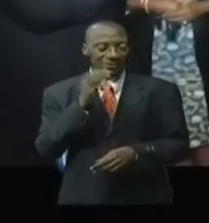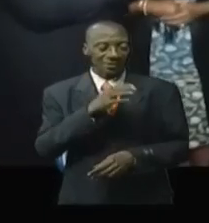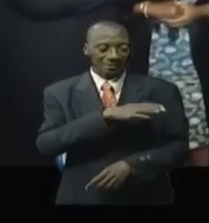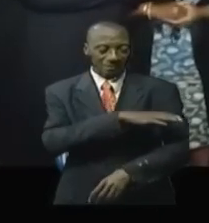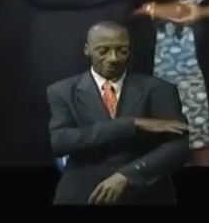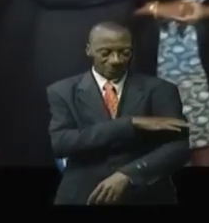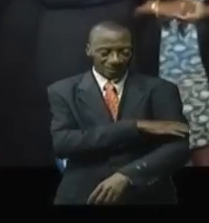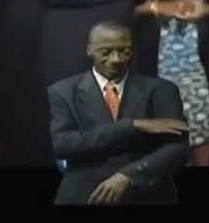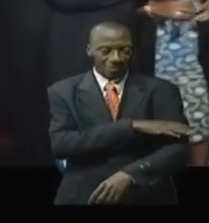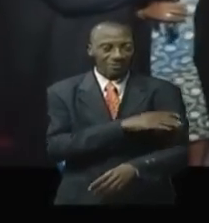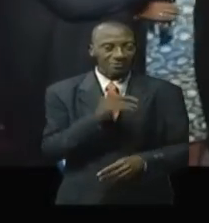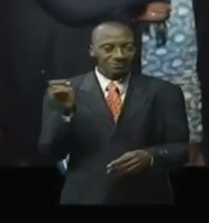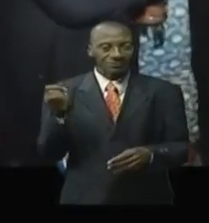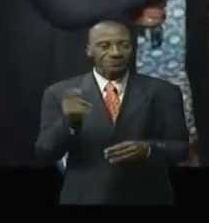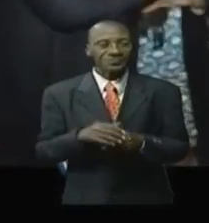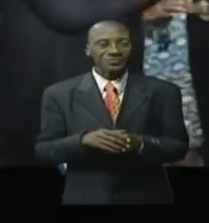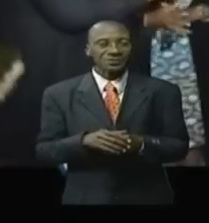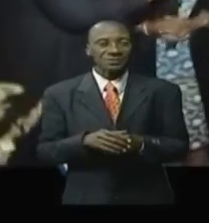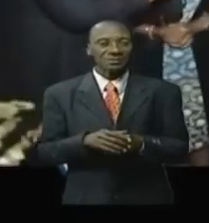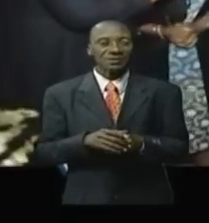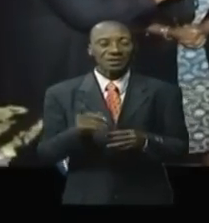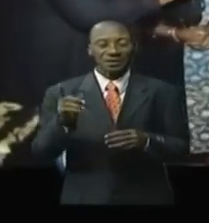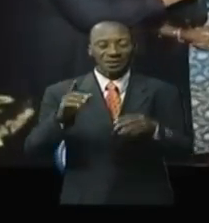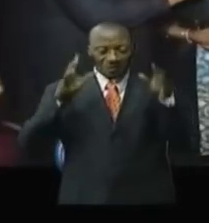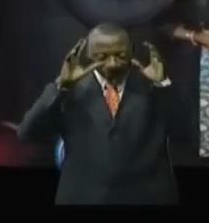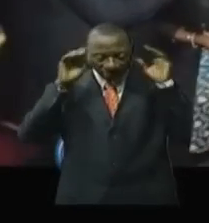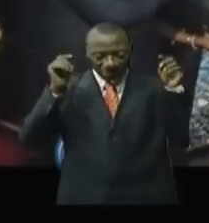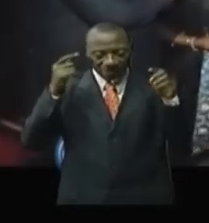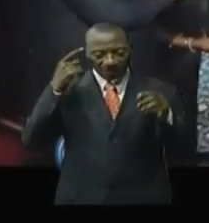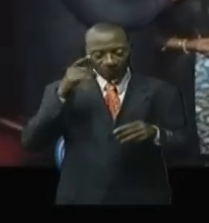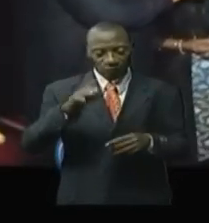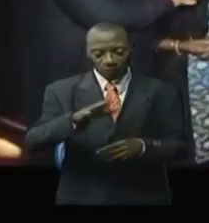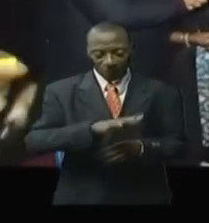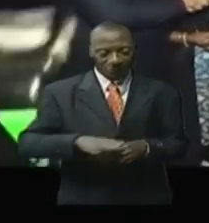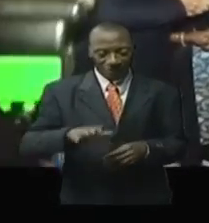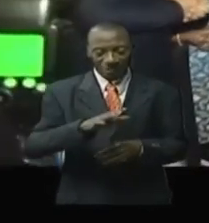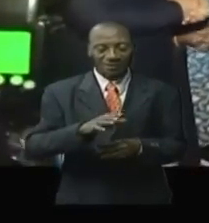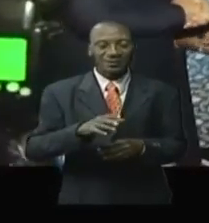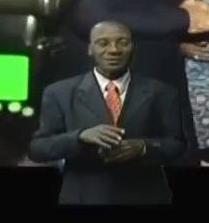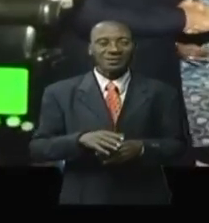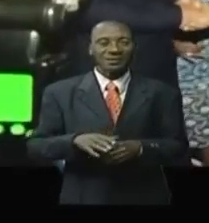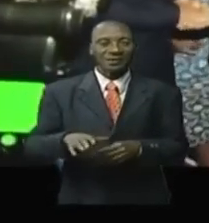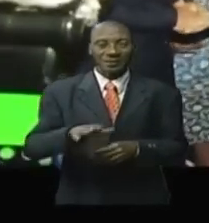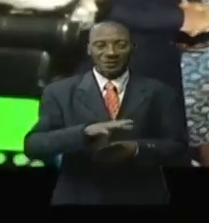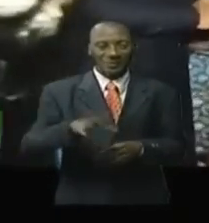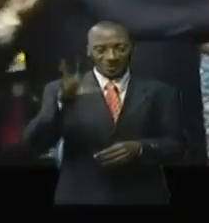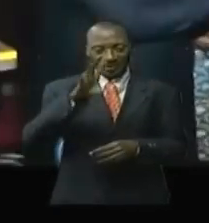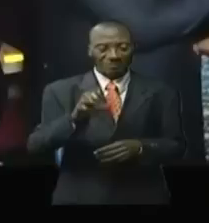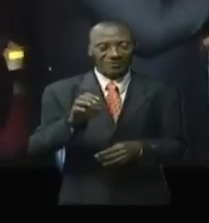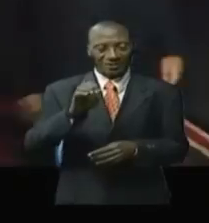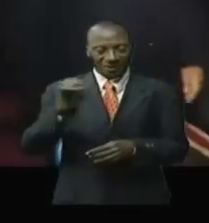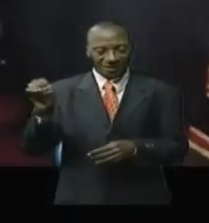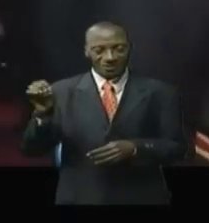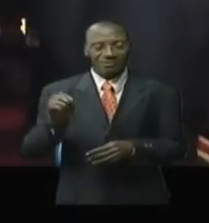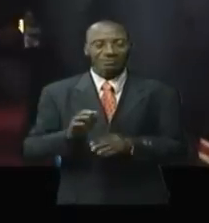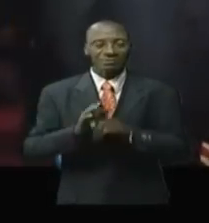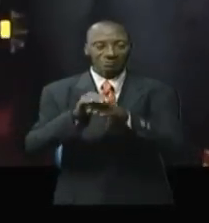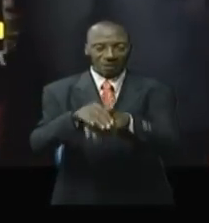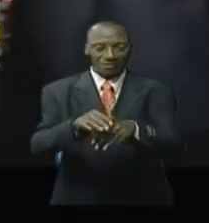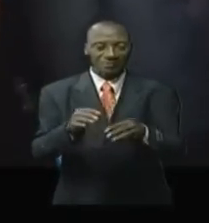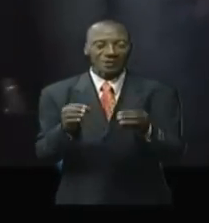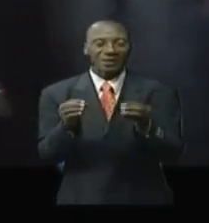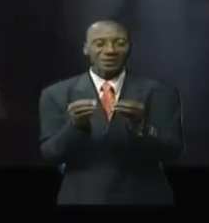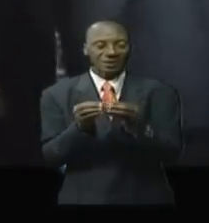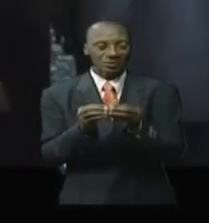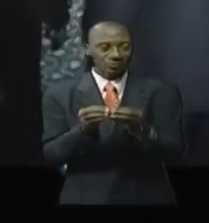se réunissent ce lundi au troisième conclave exclusivement consacré à la situation sécuritaire à l'est de la République démocratique